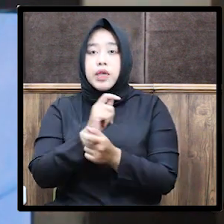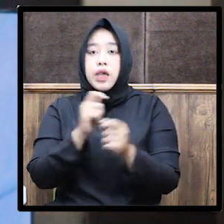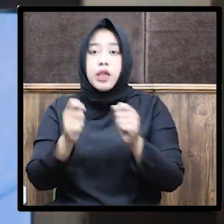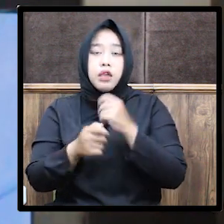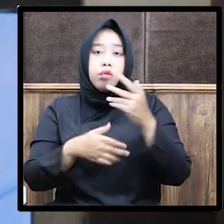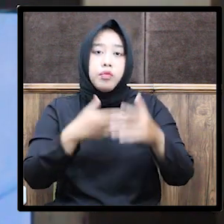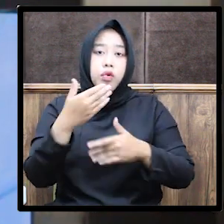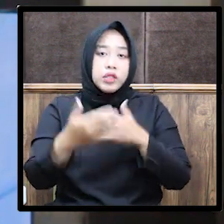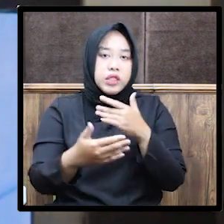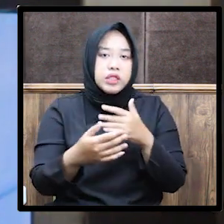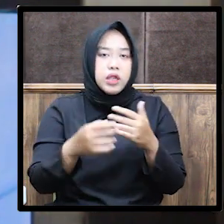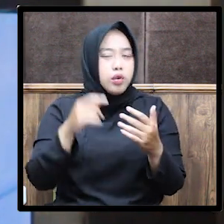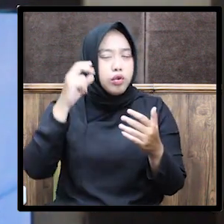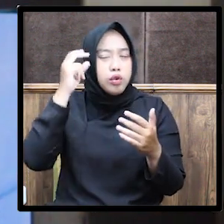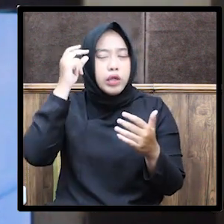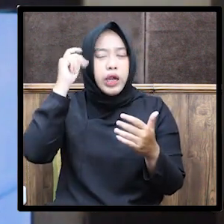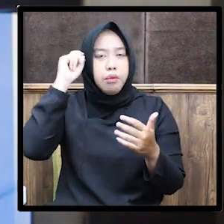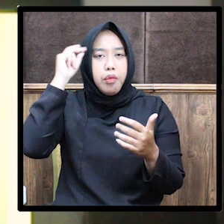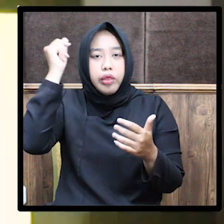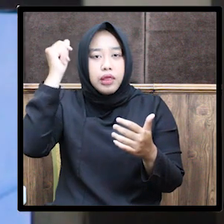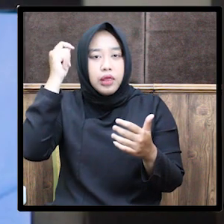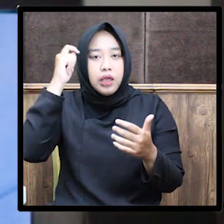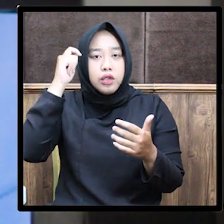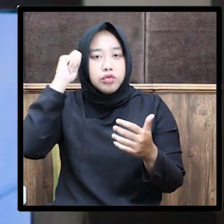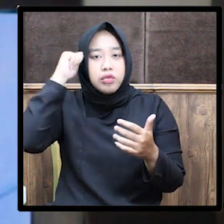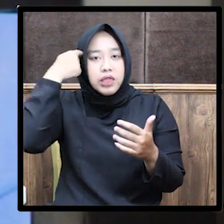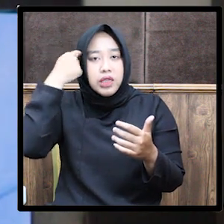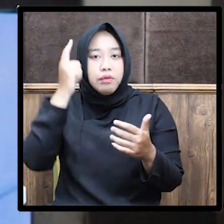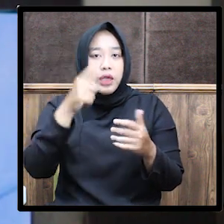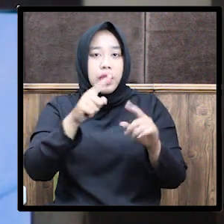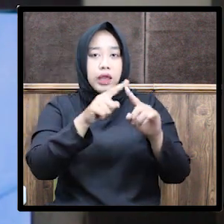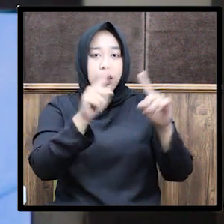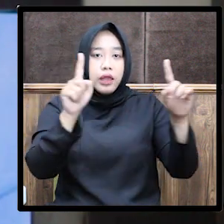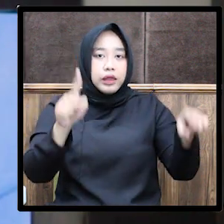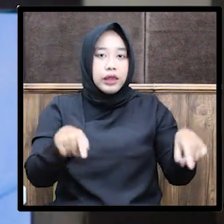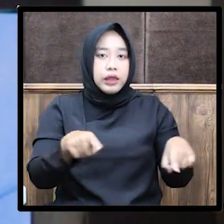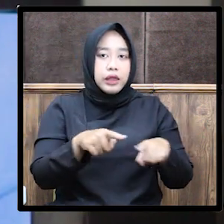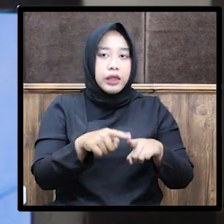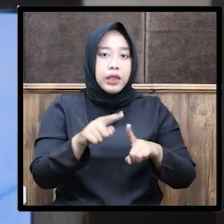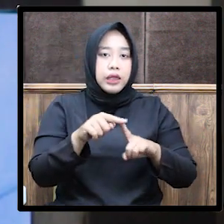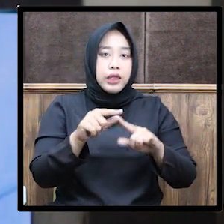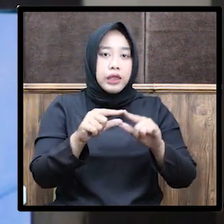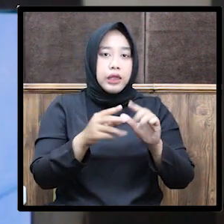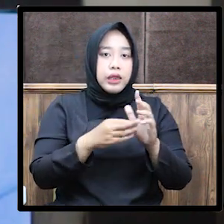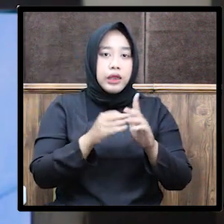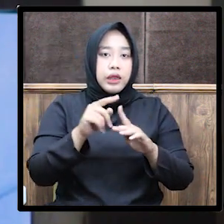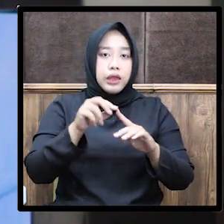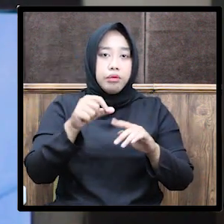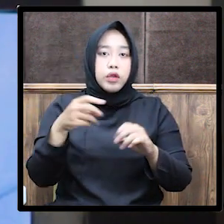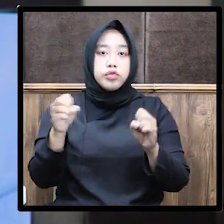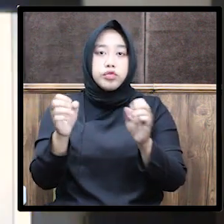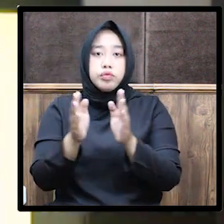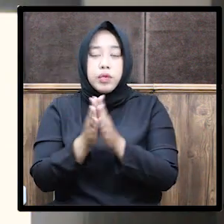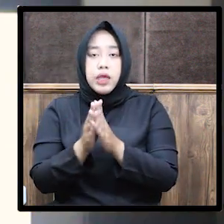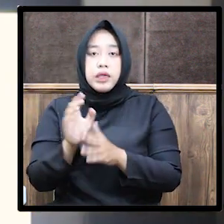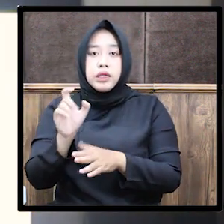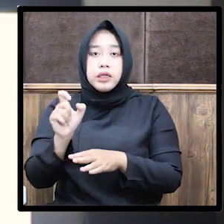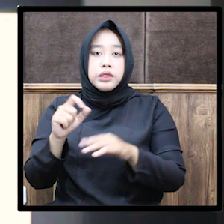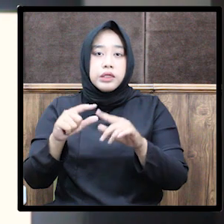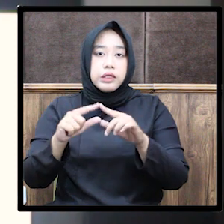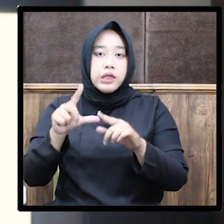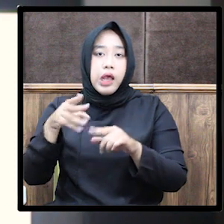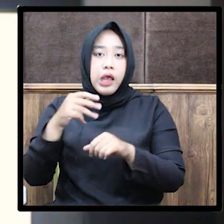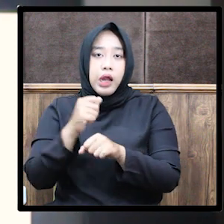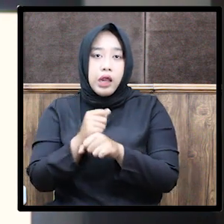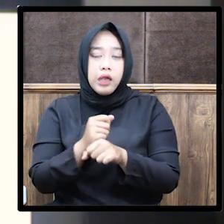penggunaan template misalnya. Karena kan jumlah partai politik yang besar, yang banyak, jumlah calon legislatif yang banyak di masing-masing